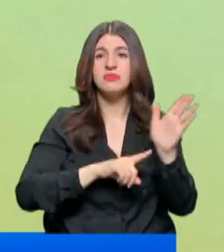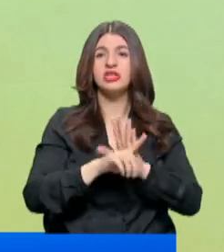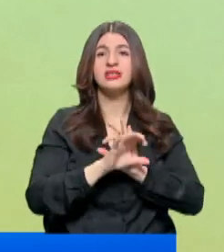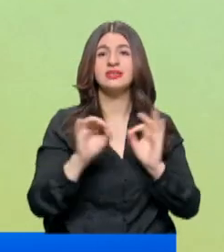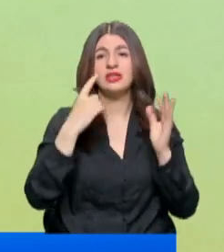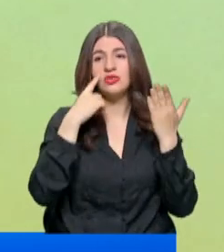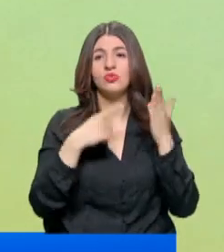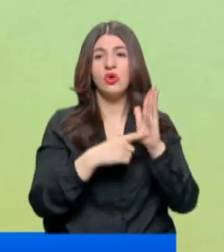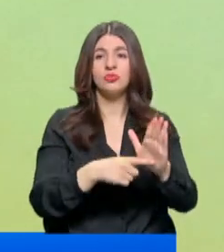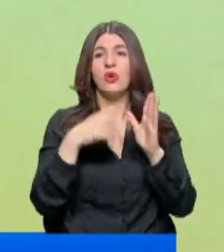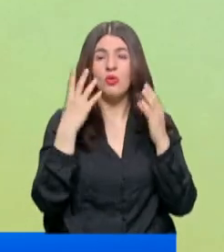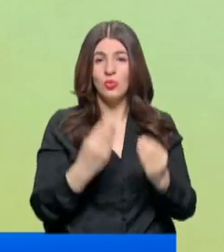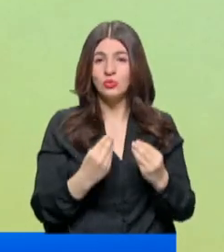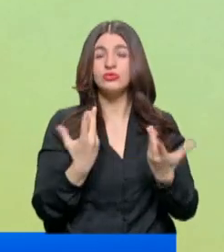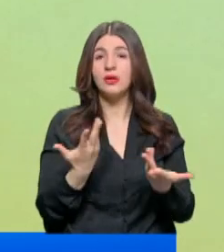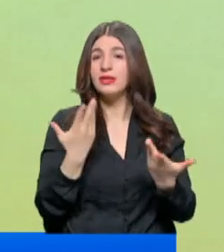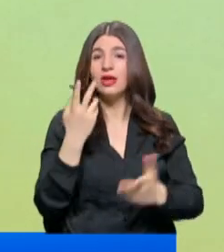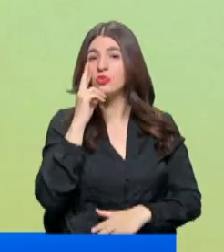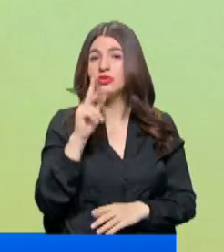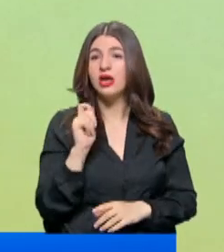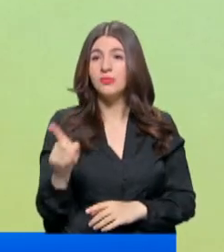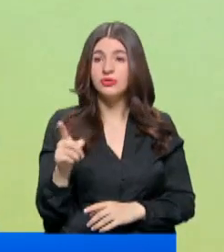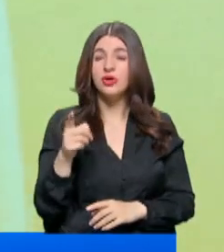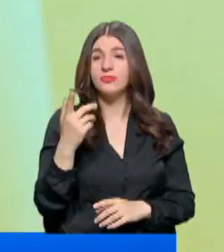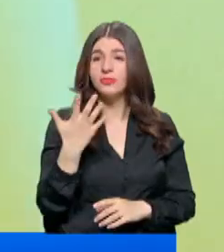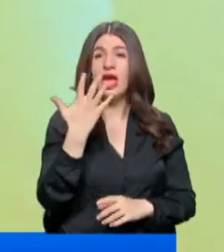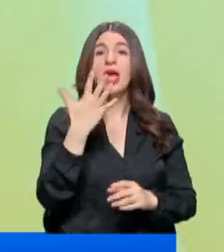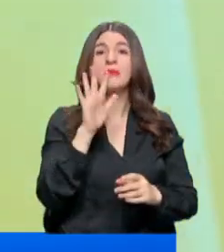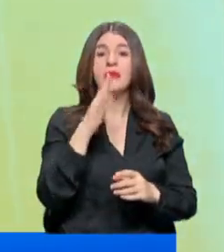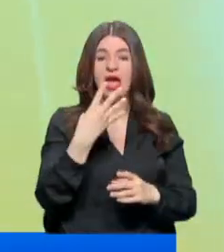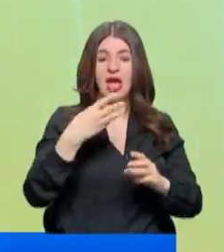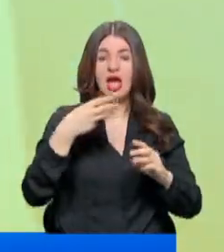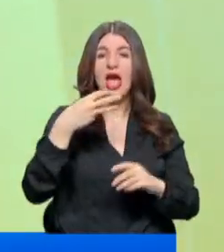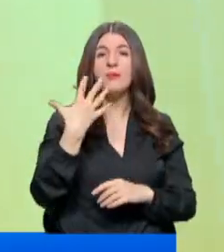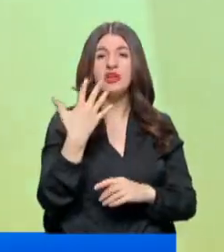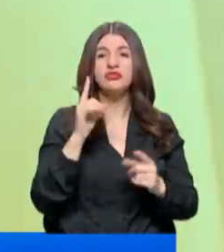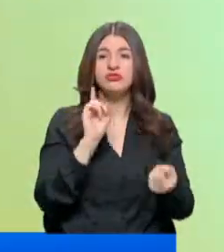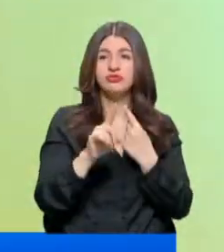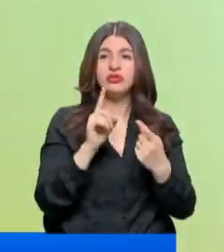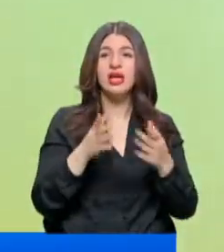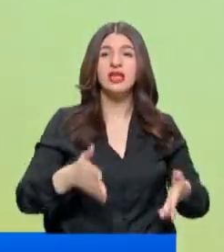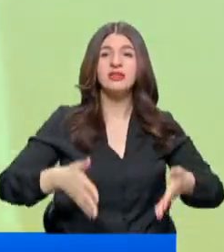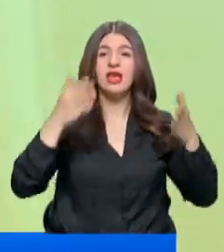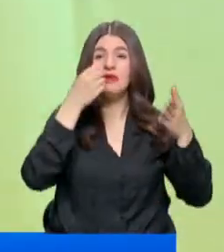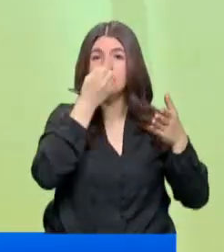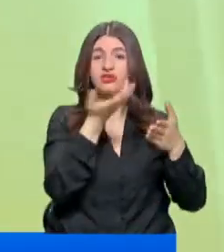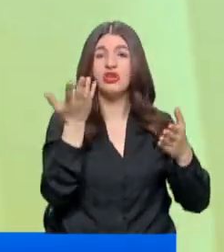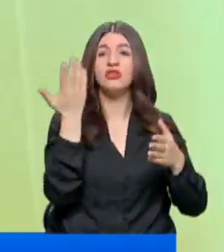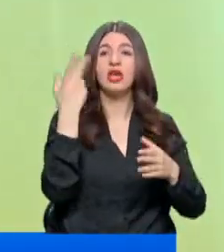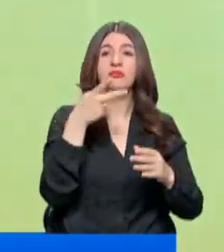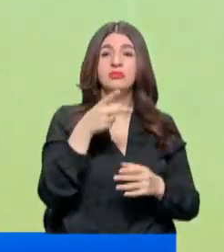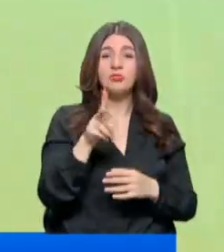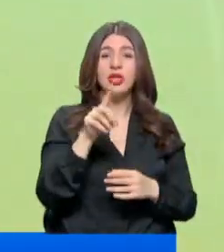başarısızlığın sembolü oldu peki Neyi gösteriyor E5 güzergahındaki dikey Bahçeler Eskiden